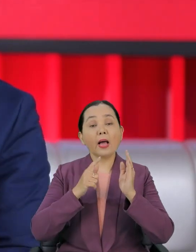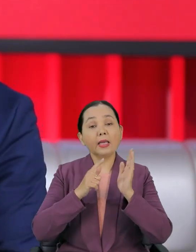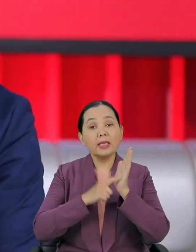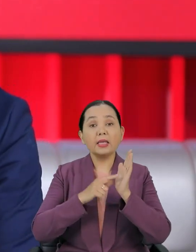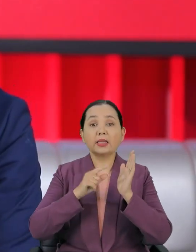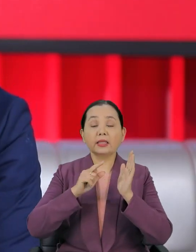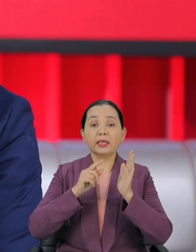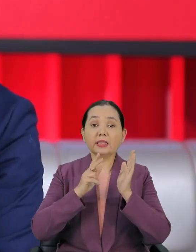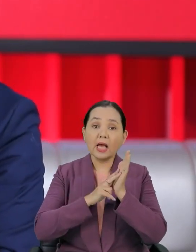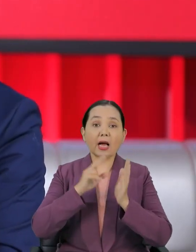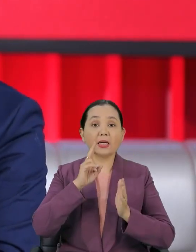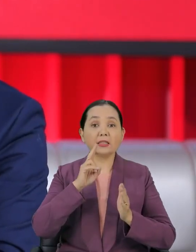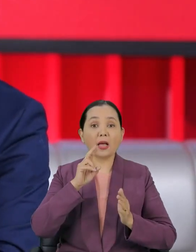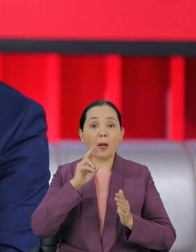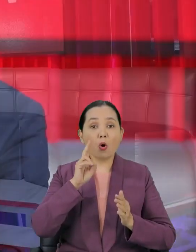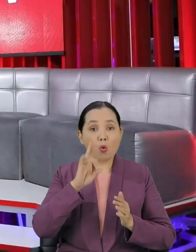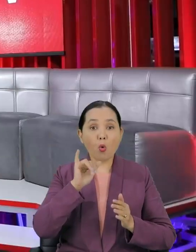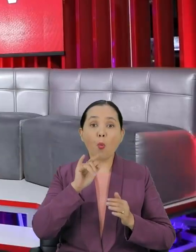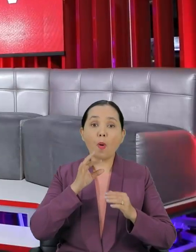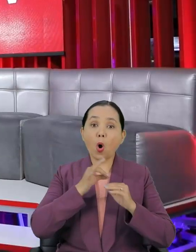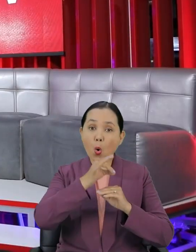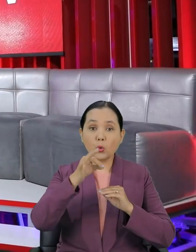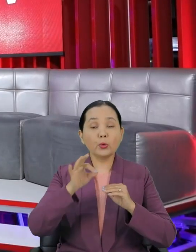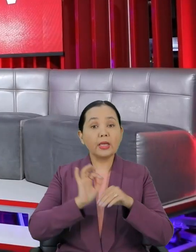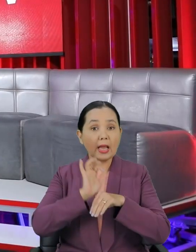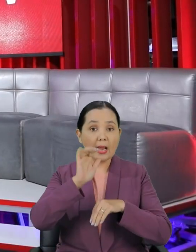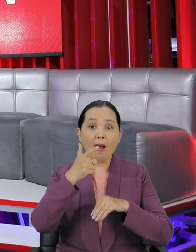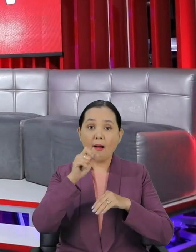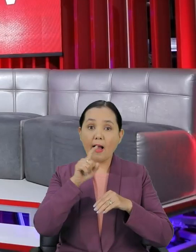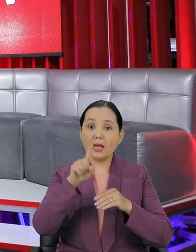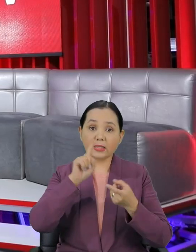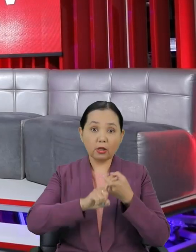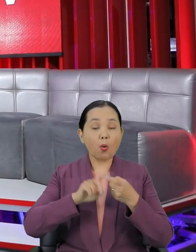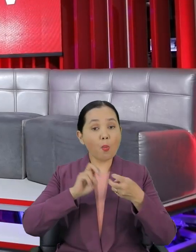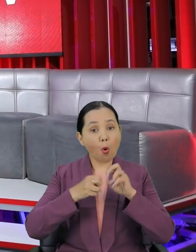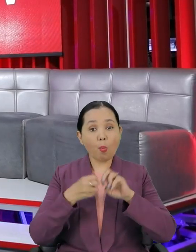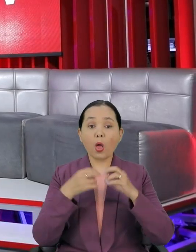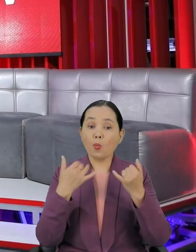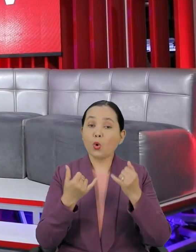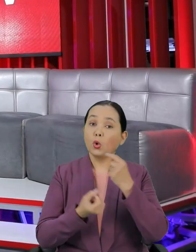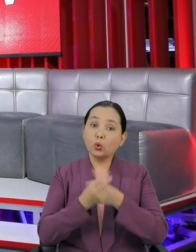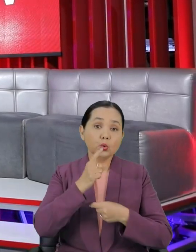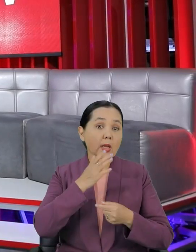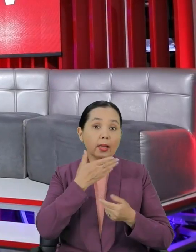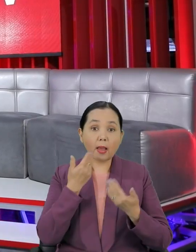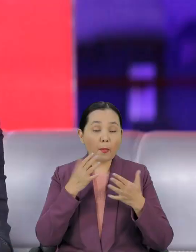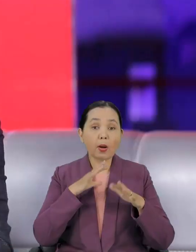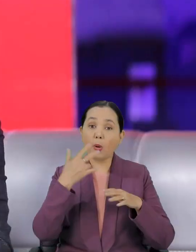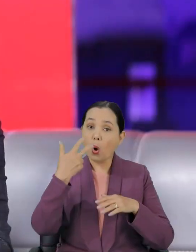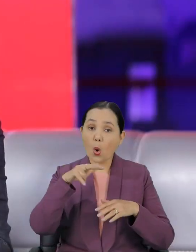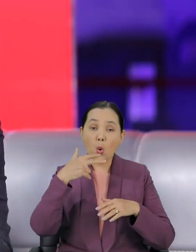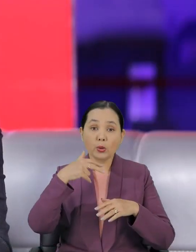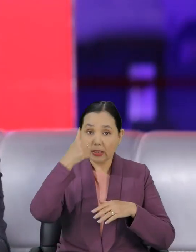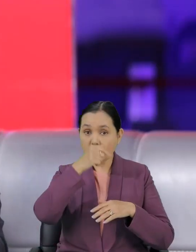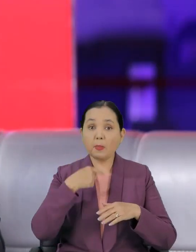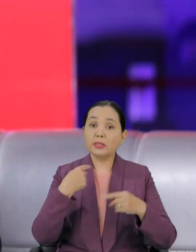kub tabiiy gaz hududlarga yetkazilar ekan. Gaz tizimi bilan bog'liq muammolar bugun yuziga kelmagani, balki 30 yildan